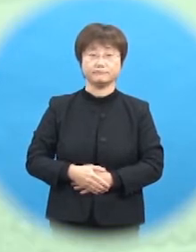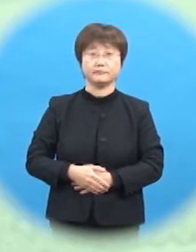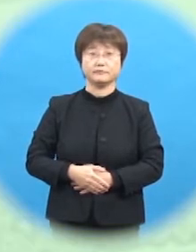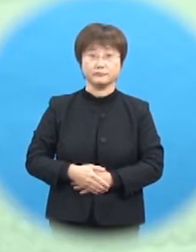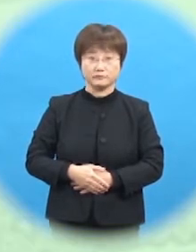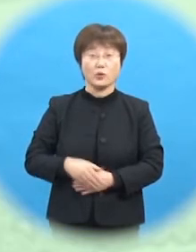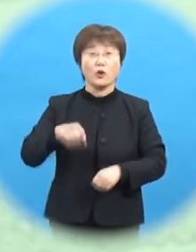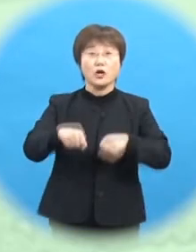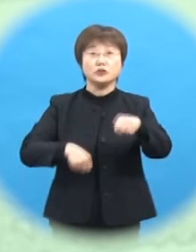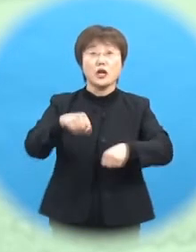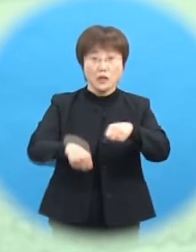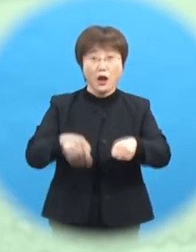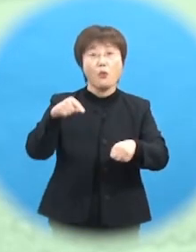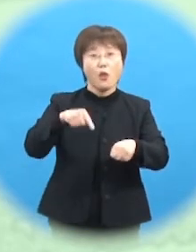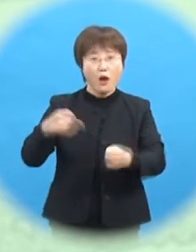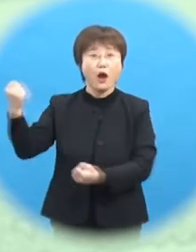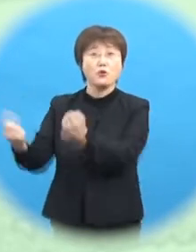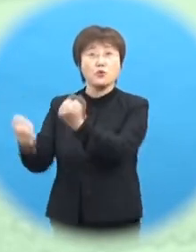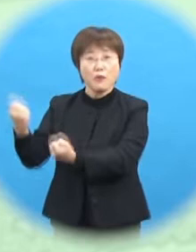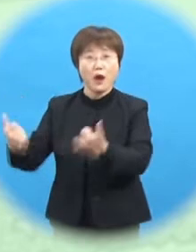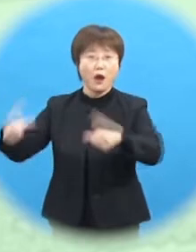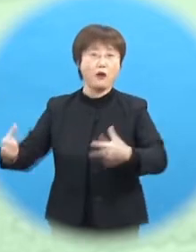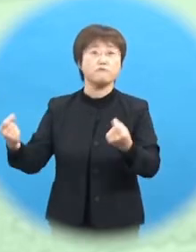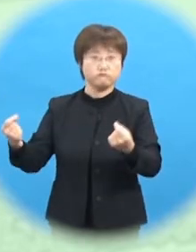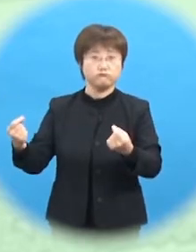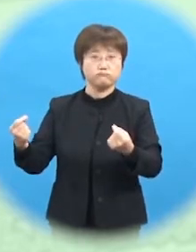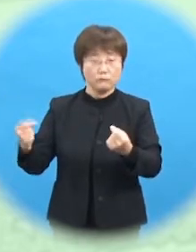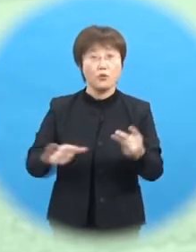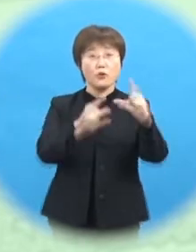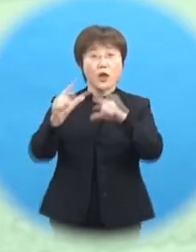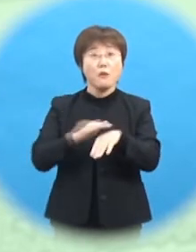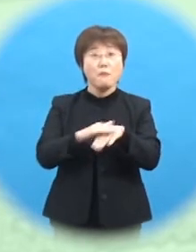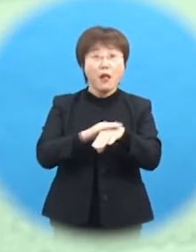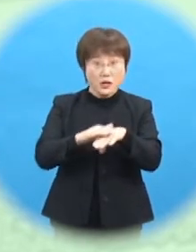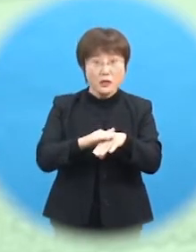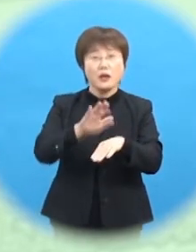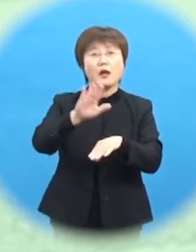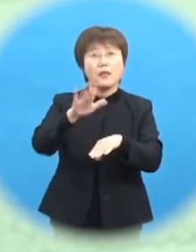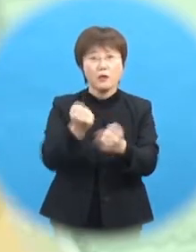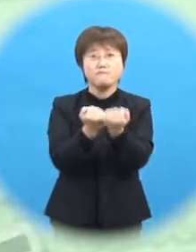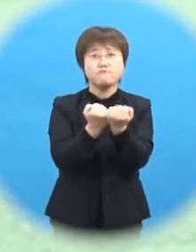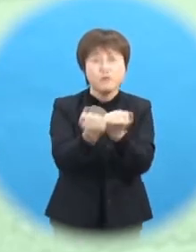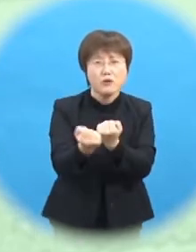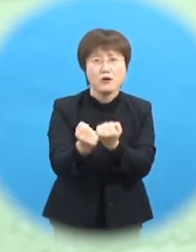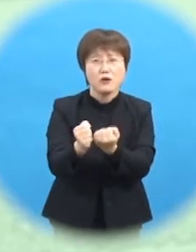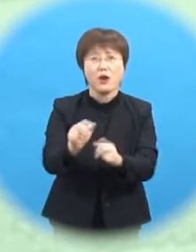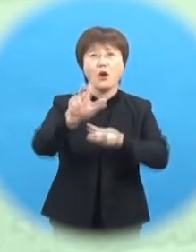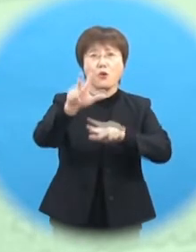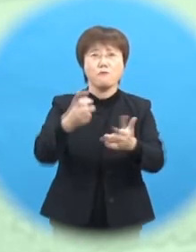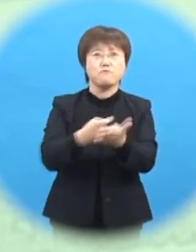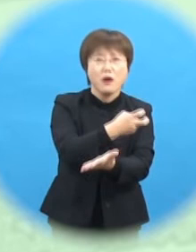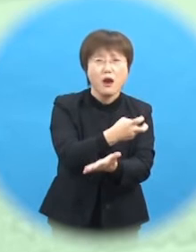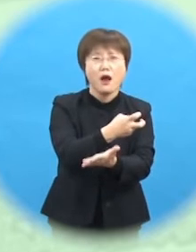自転車は車の仲間。身近で便利な乗り物だけど、乗り方によっては大きな事